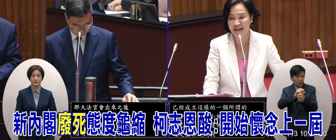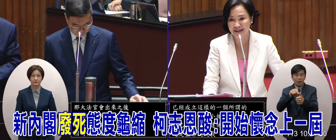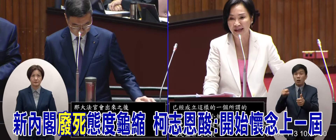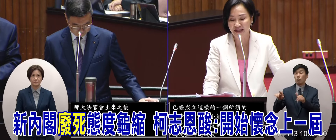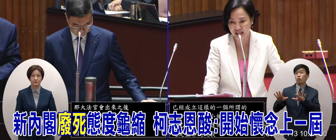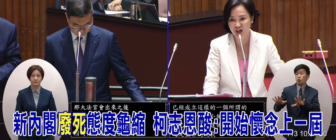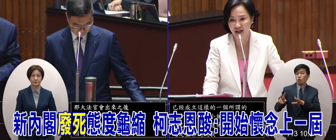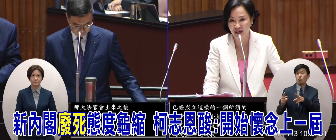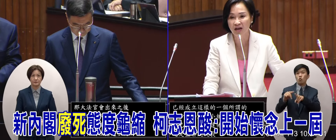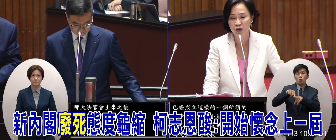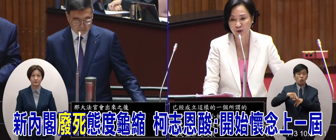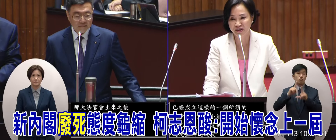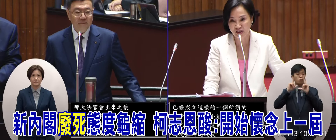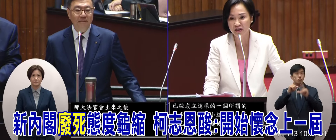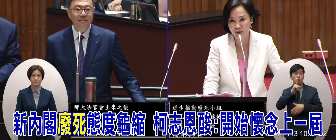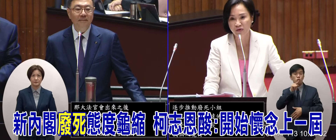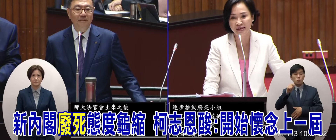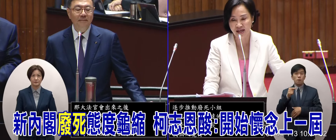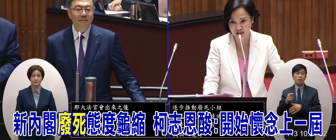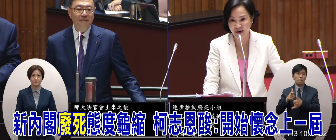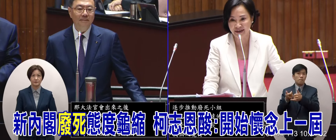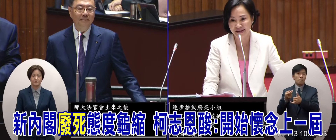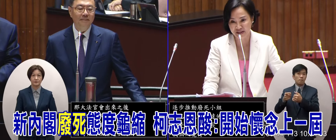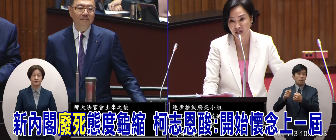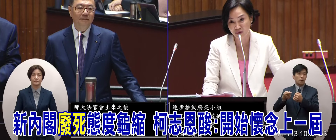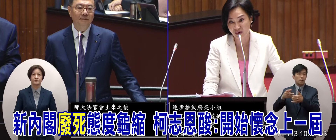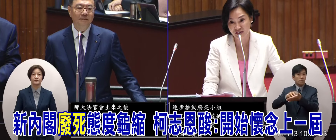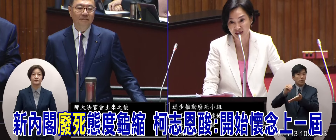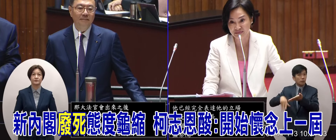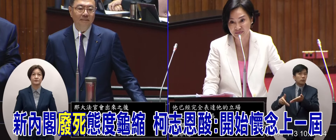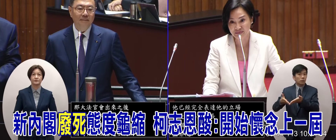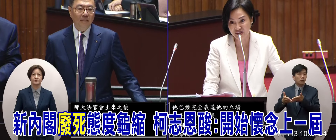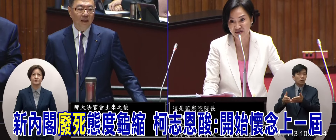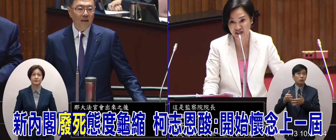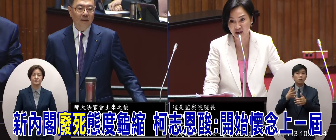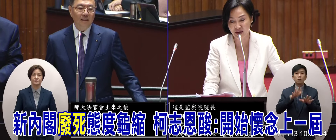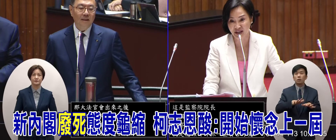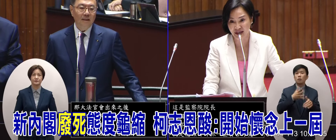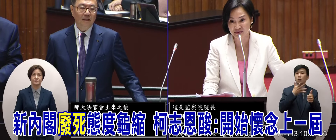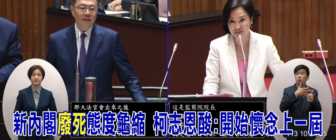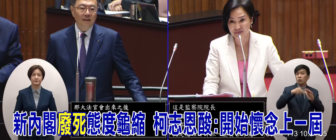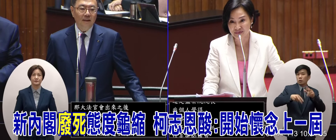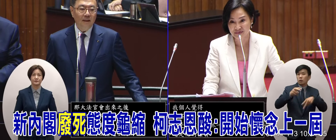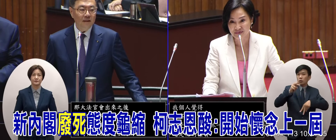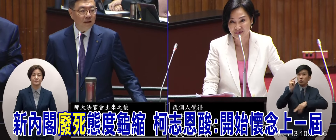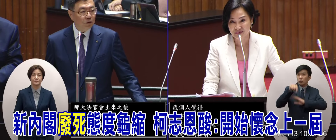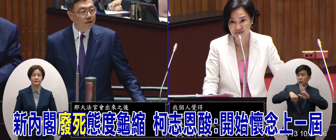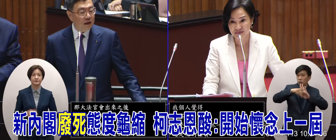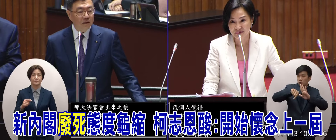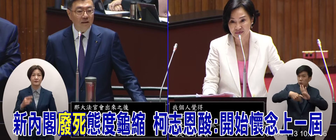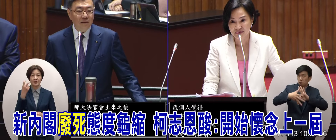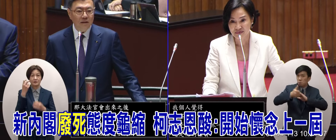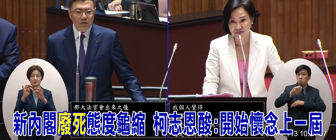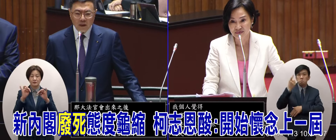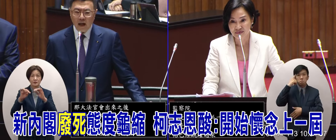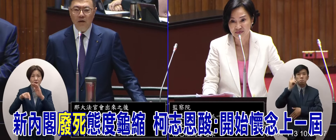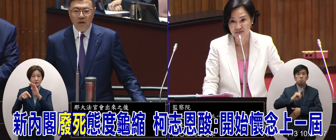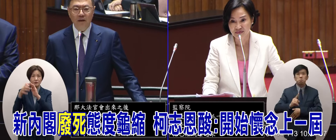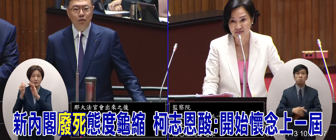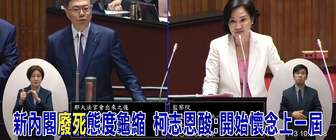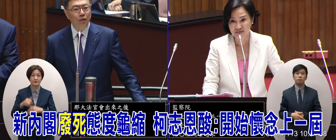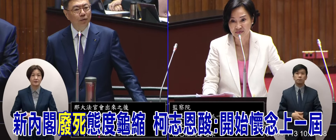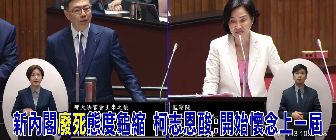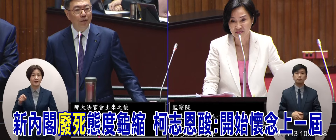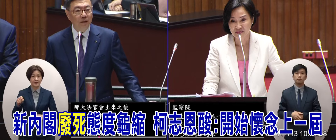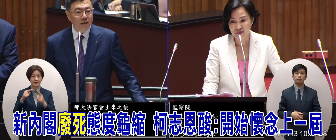都表达他的立场了，所以行政院院长怎么来看监察院院长这样子的一个表态？ 监察院长似乎他还有